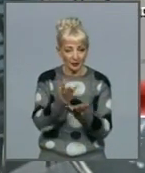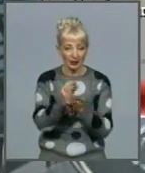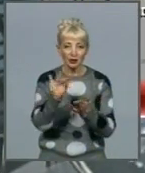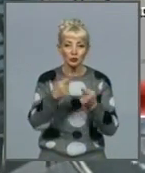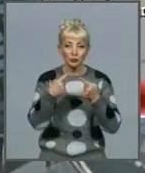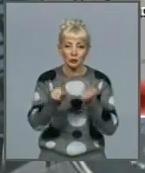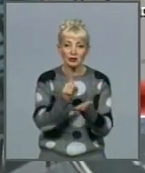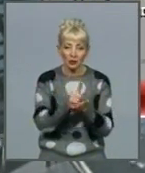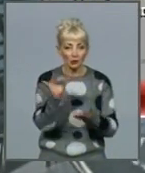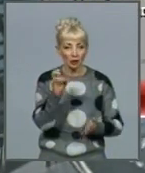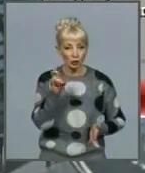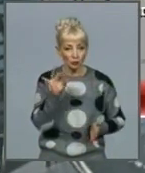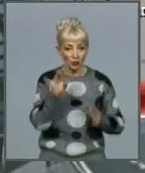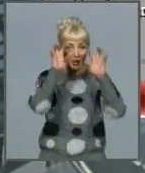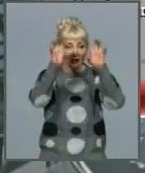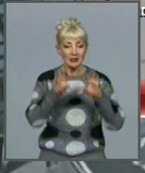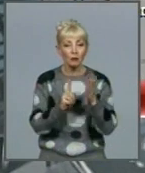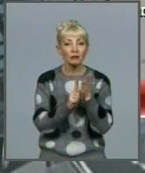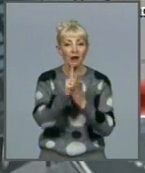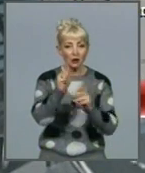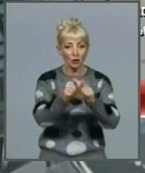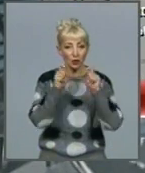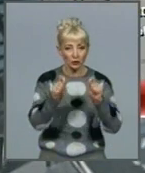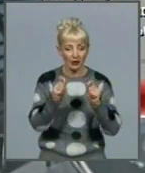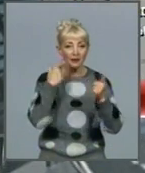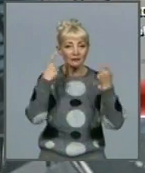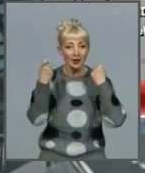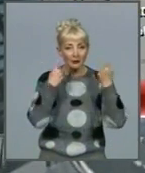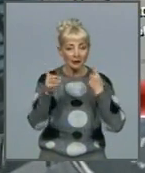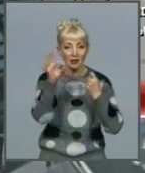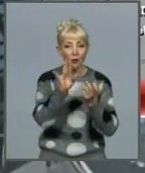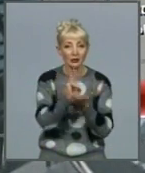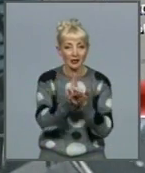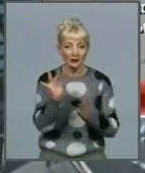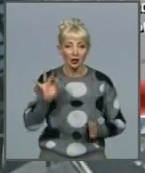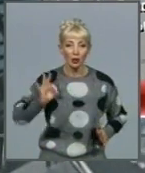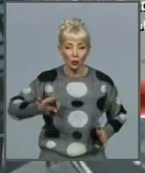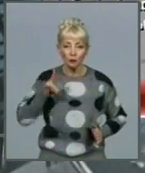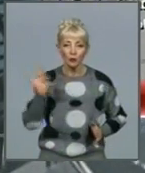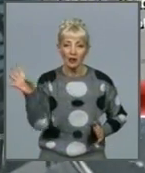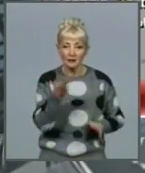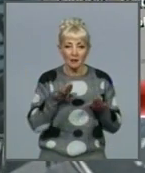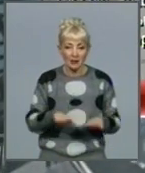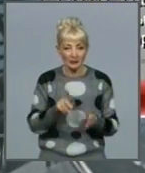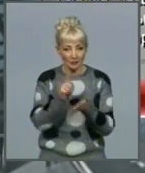Закон також вводить уніфіковану форму інформації про ставки і пільги по всіх місцевих податках і зборах.